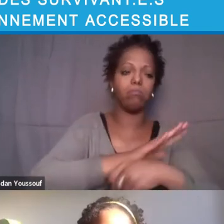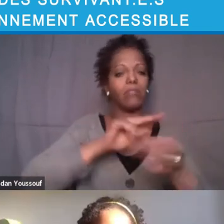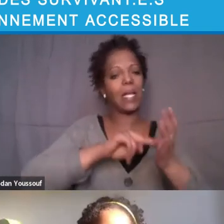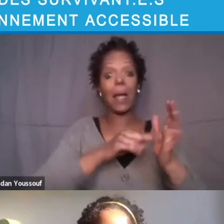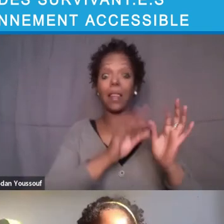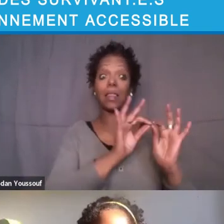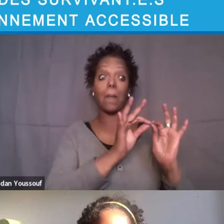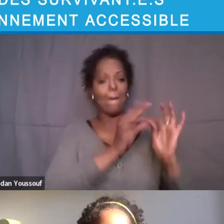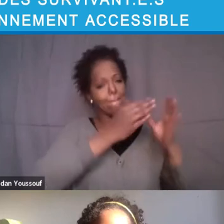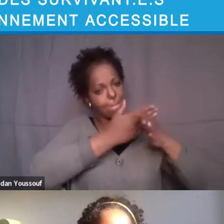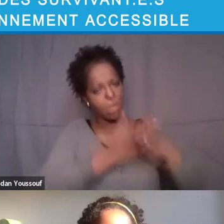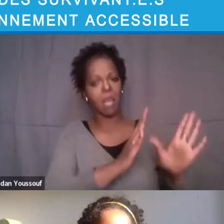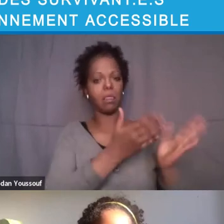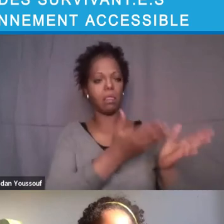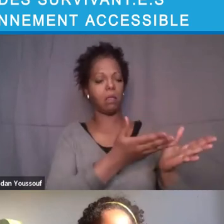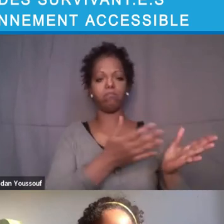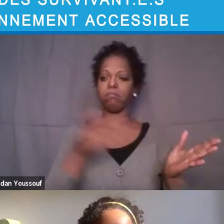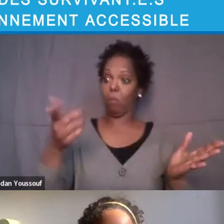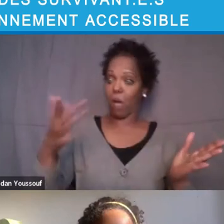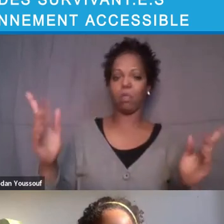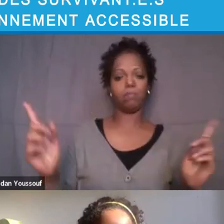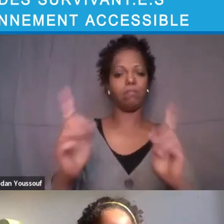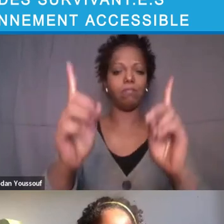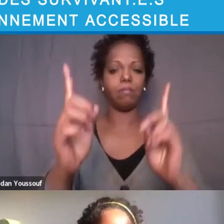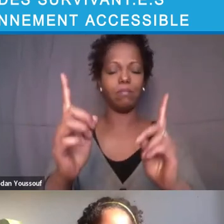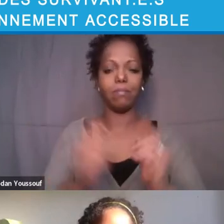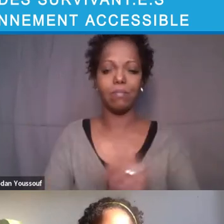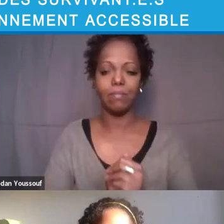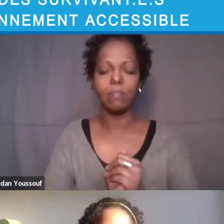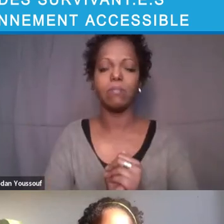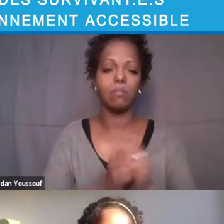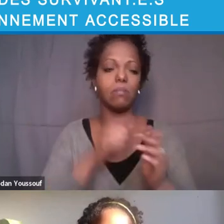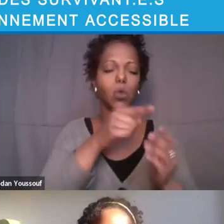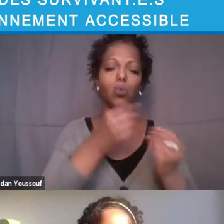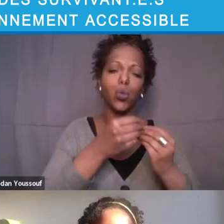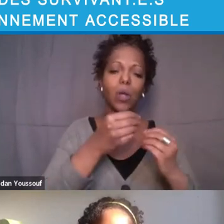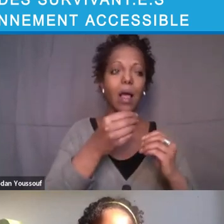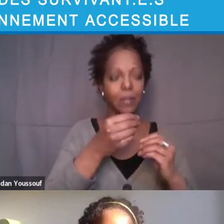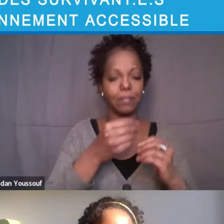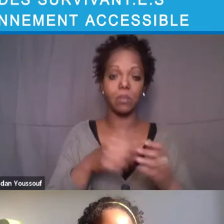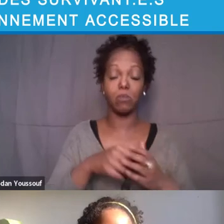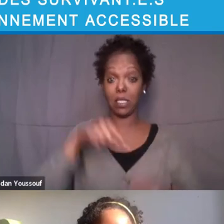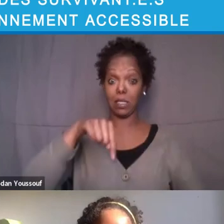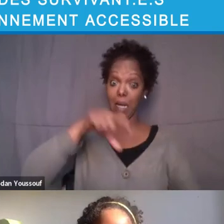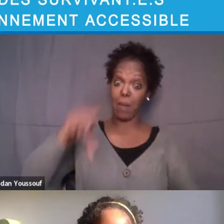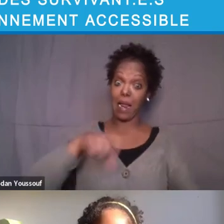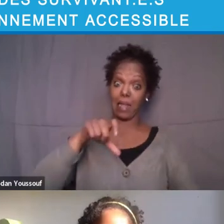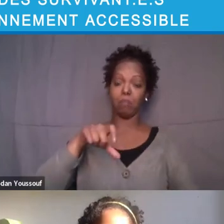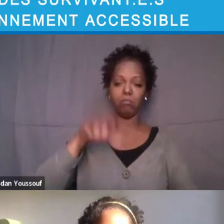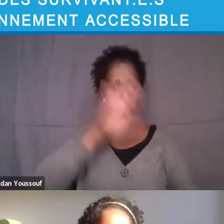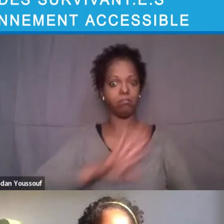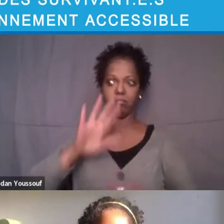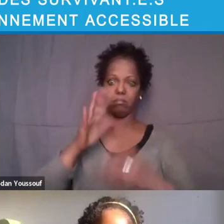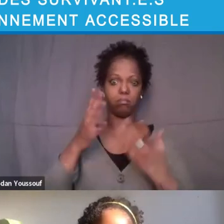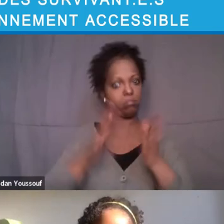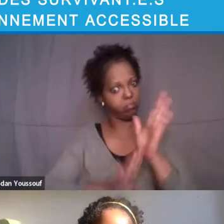sûr que souvent, pour demander faire des demandes d'interprètes, ça prend 48 heures. Mais pour des situations